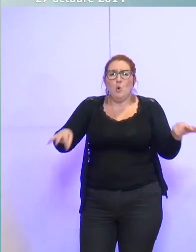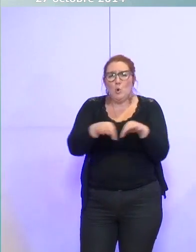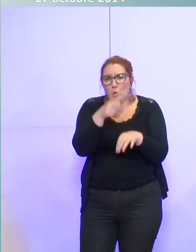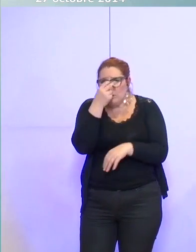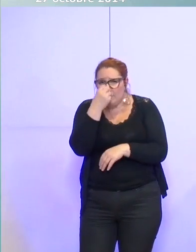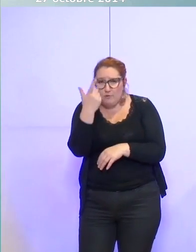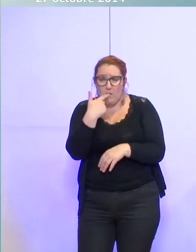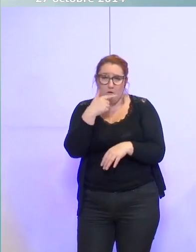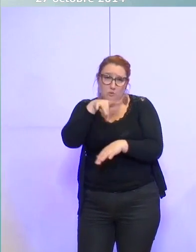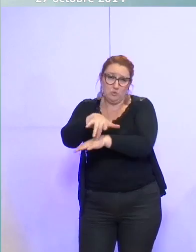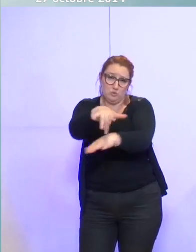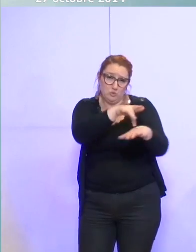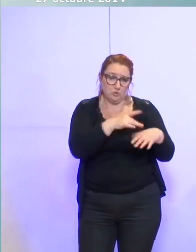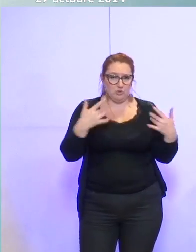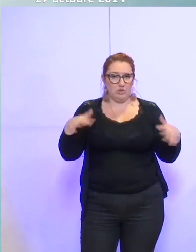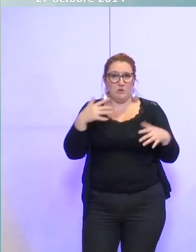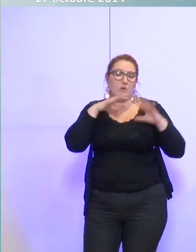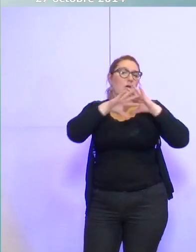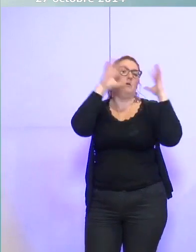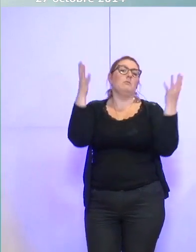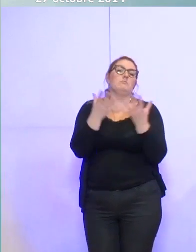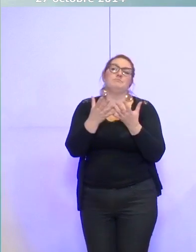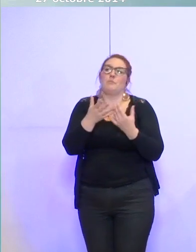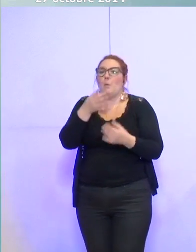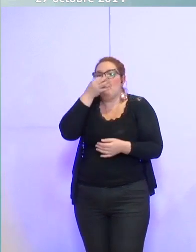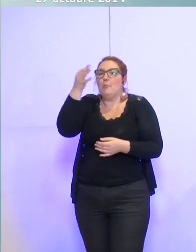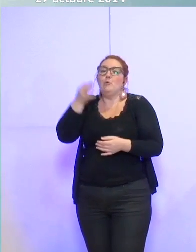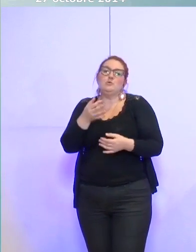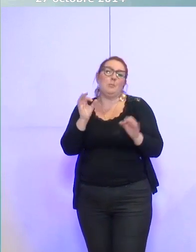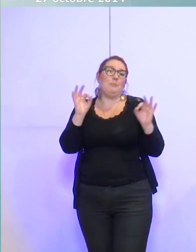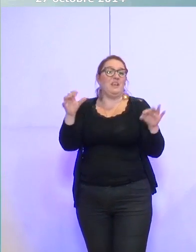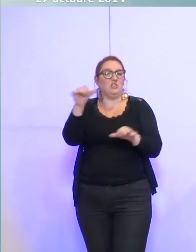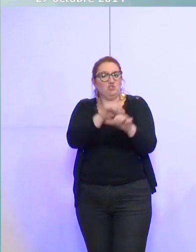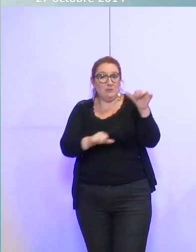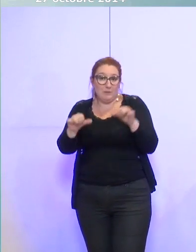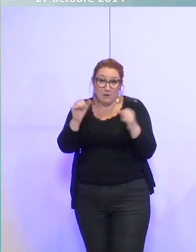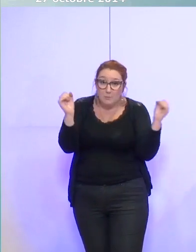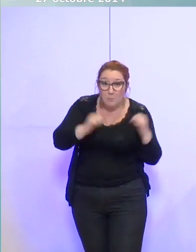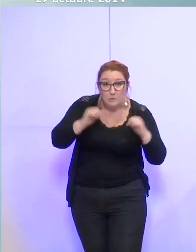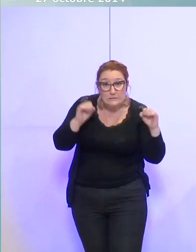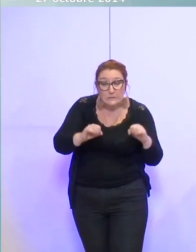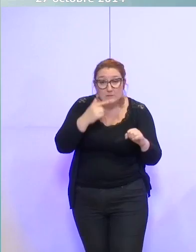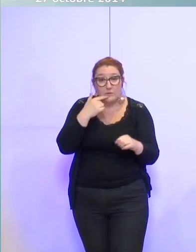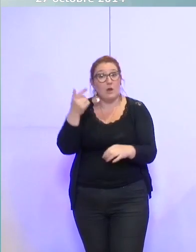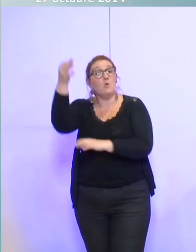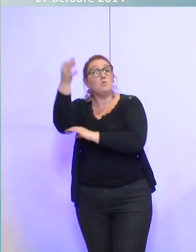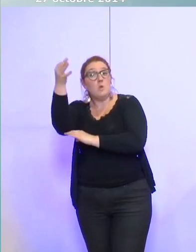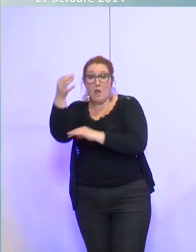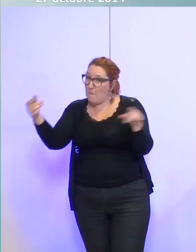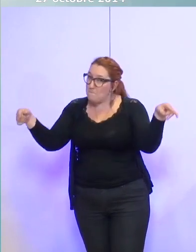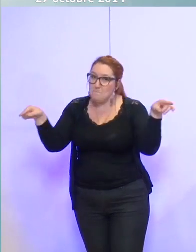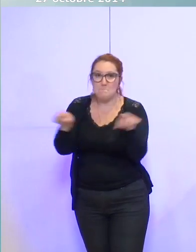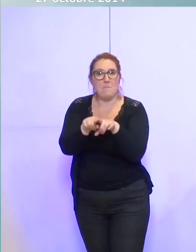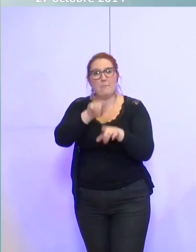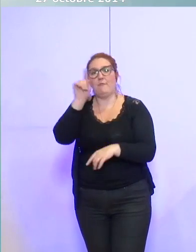possible dans des cas, de pollution peut-être chimique. Il faut le faire aussi, appliquer ce raisonnement